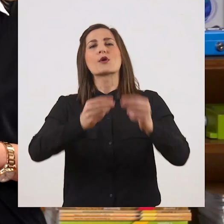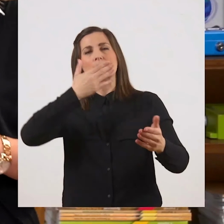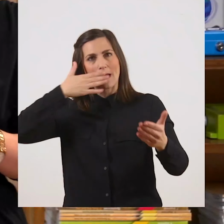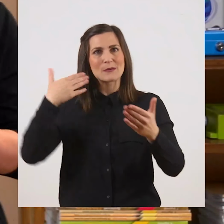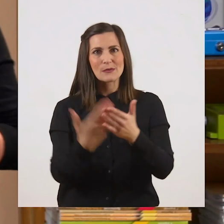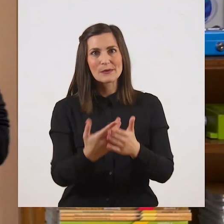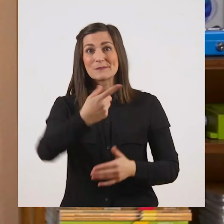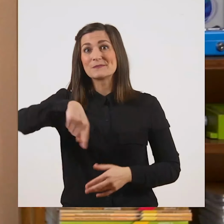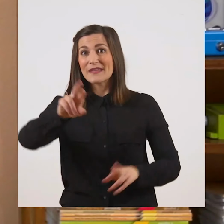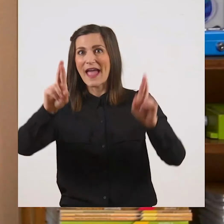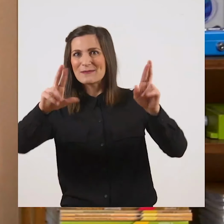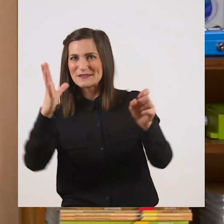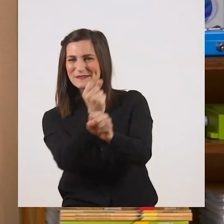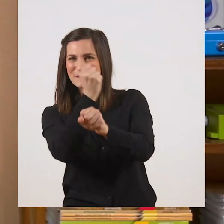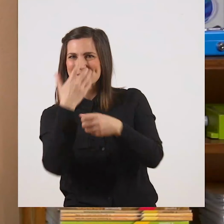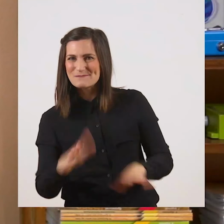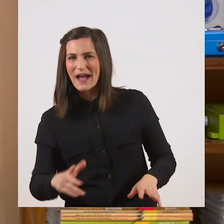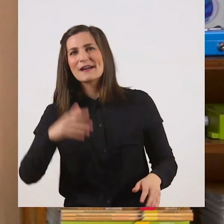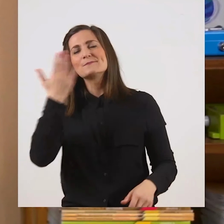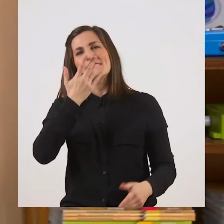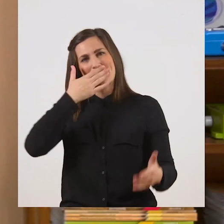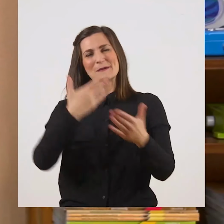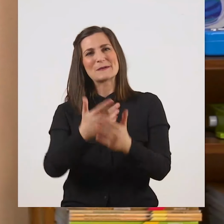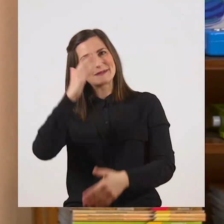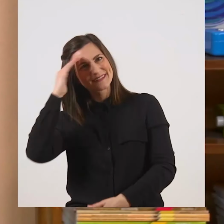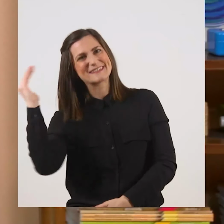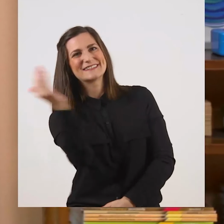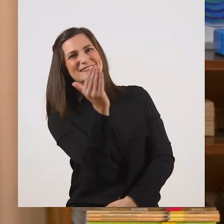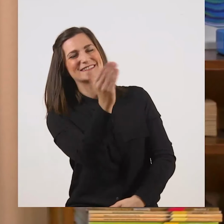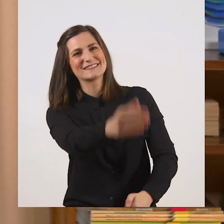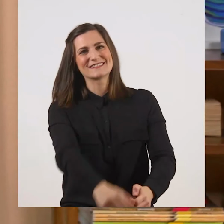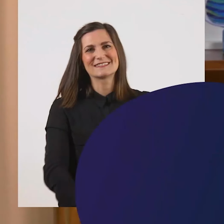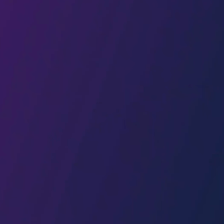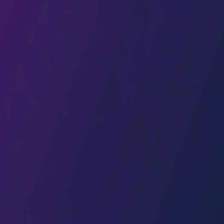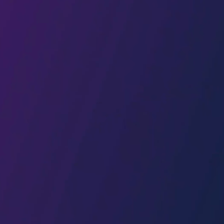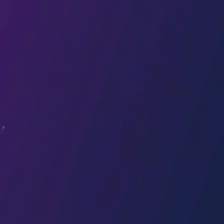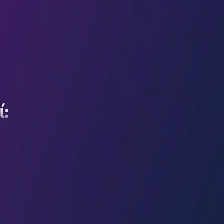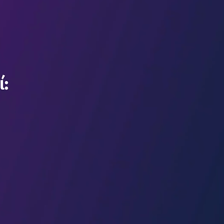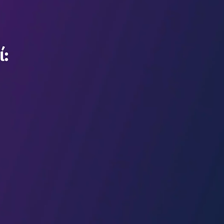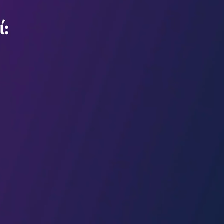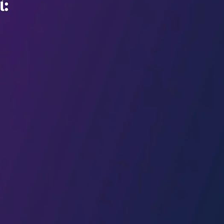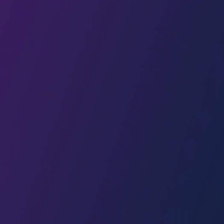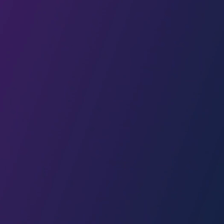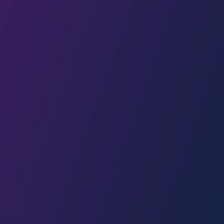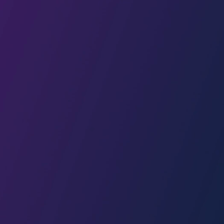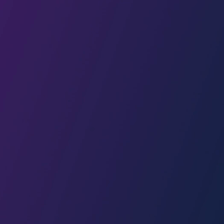μας. Ελπίζω να τα πήγες υπέροχα. Αυτά για σήμερα. Γεια χαρά!